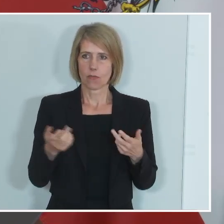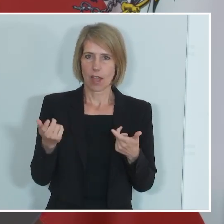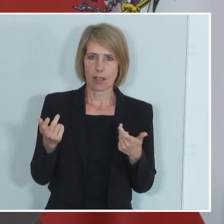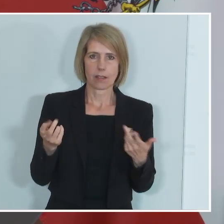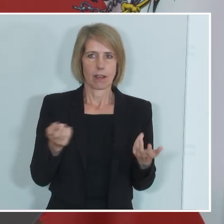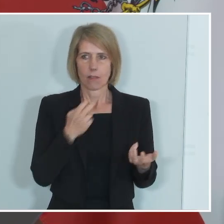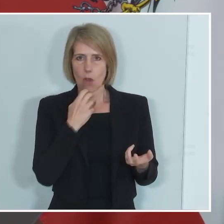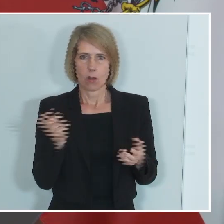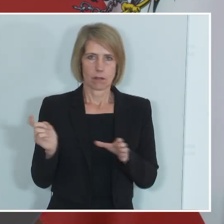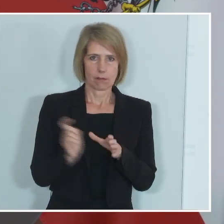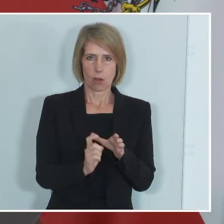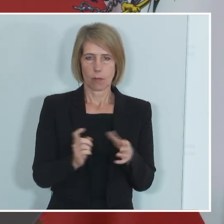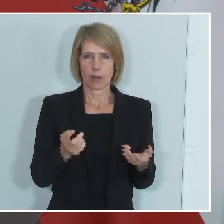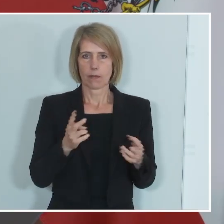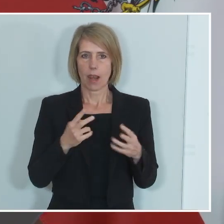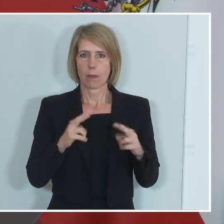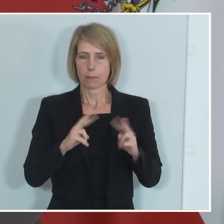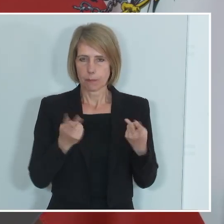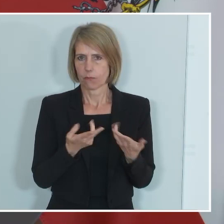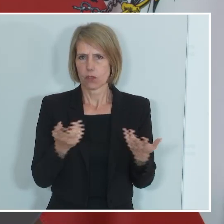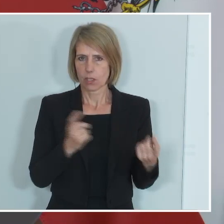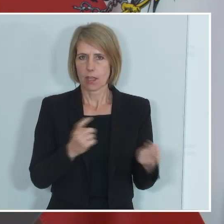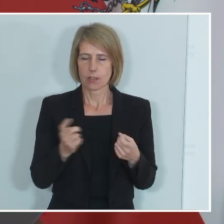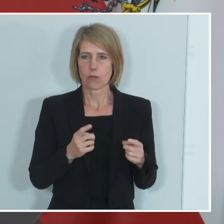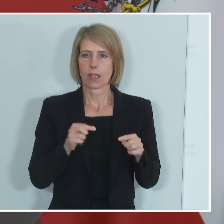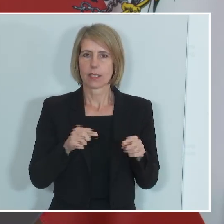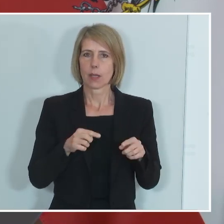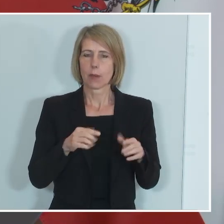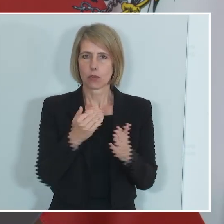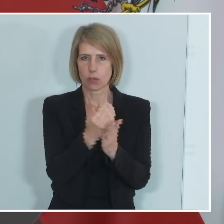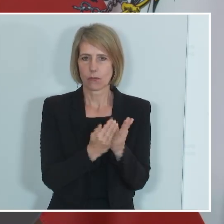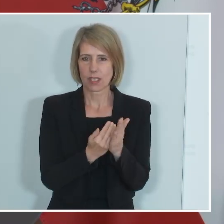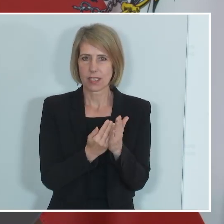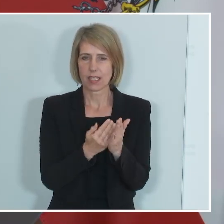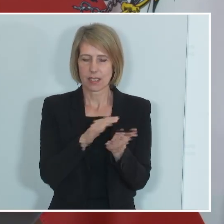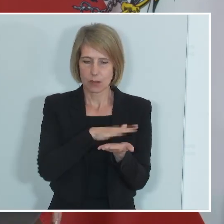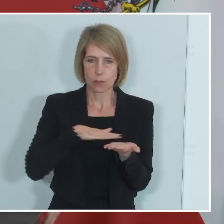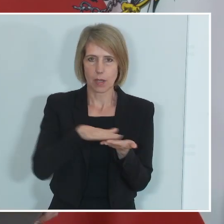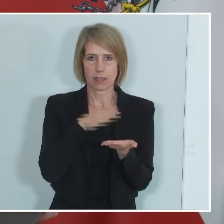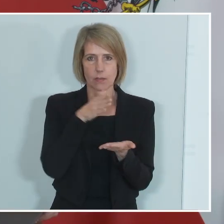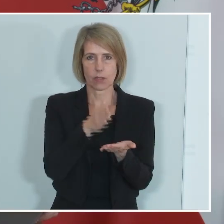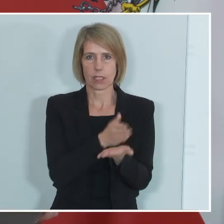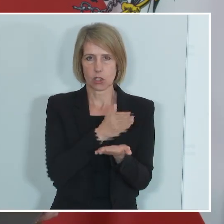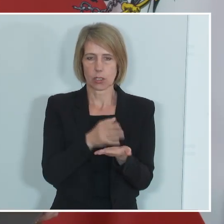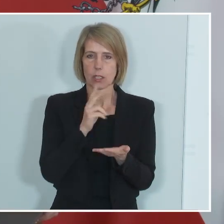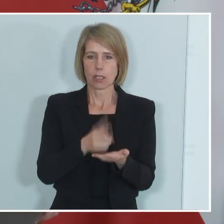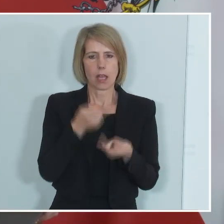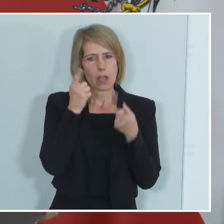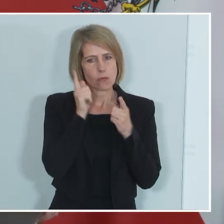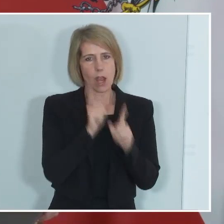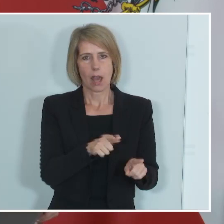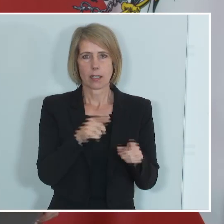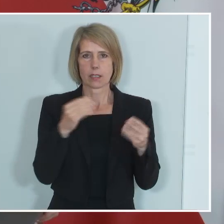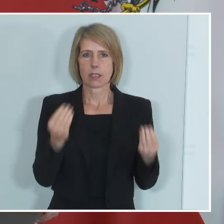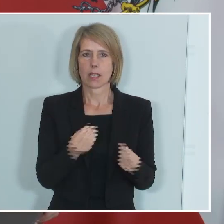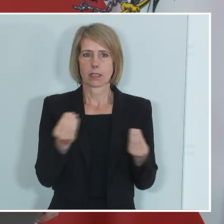Unternehmen, weil bei uns einfach gesichert ist, dass auf Basis der geltenden Gesetze entschieden wird, dass man hier auch sich verlassen kann, dass die Dinge